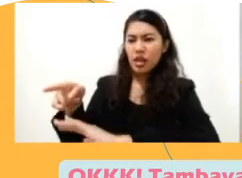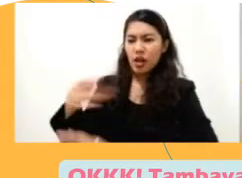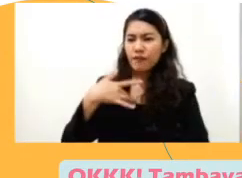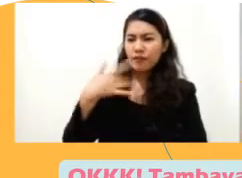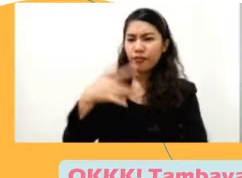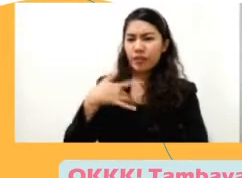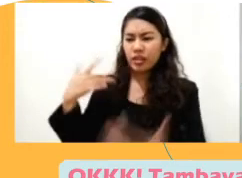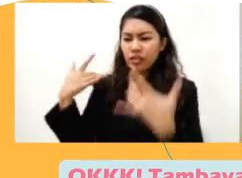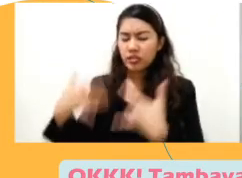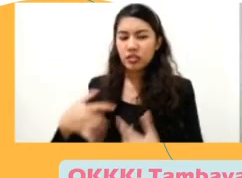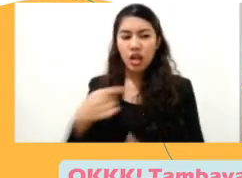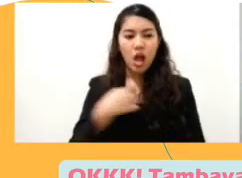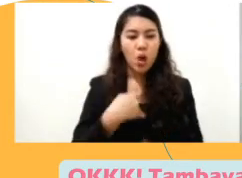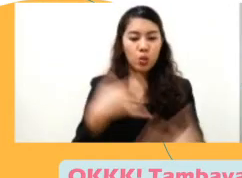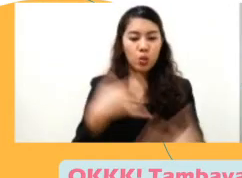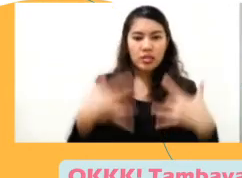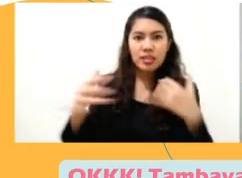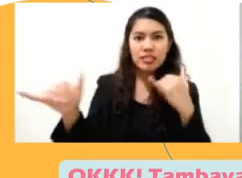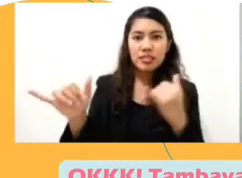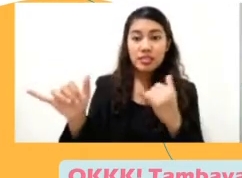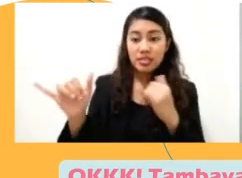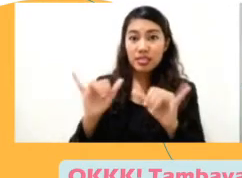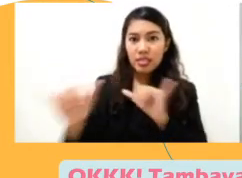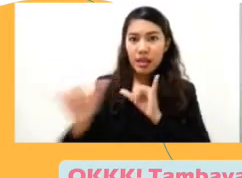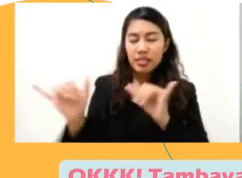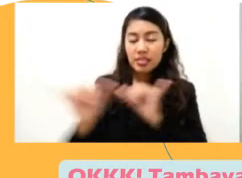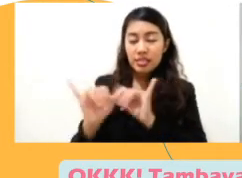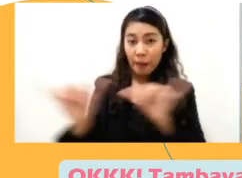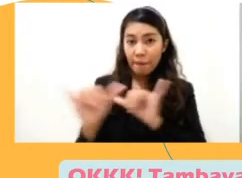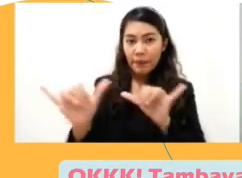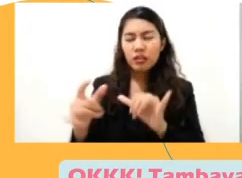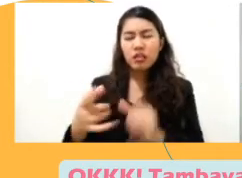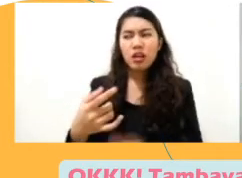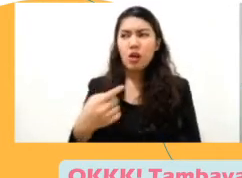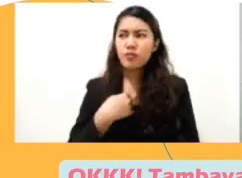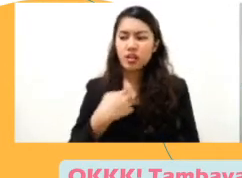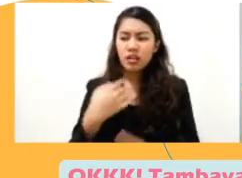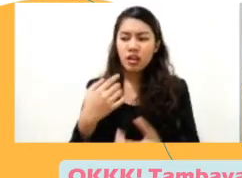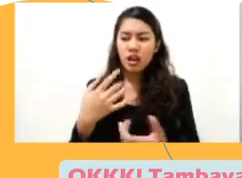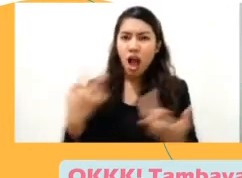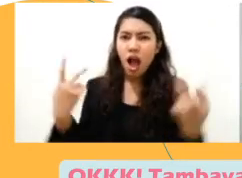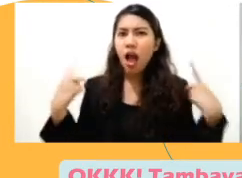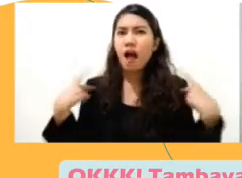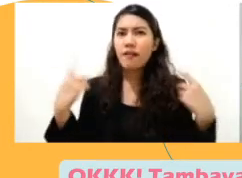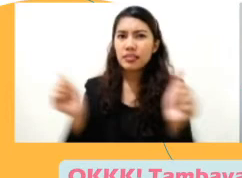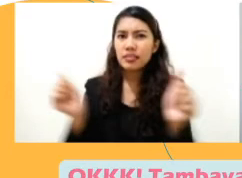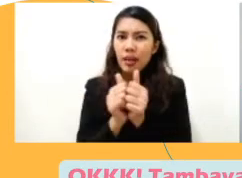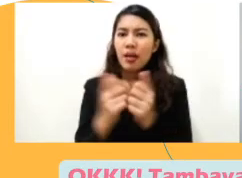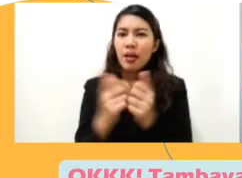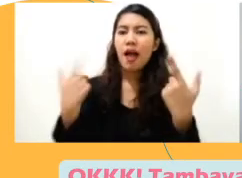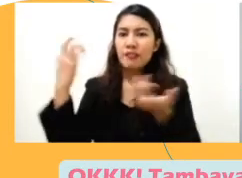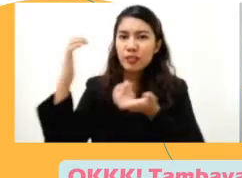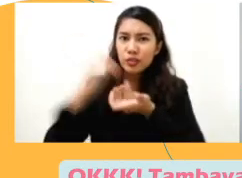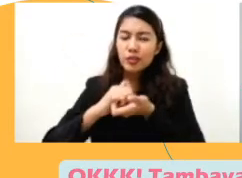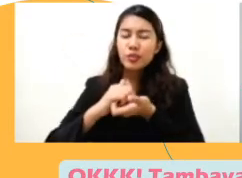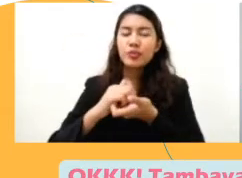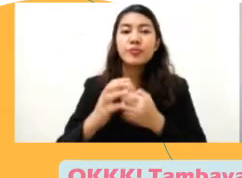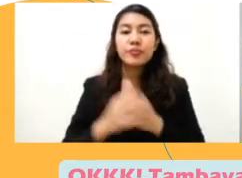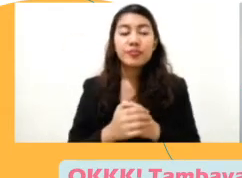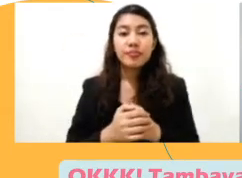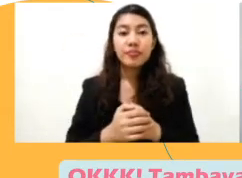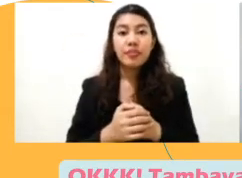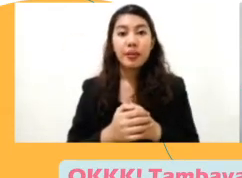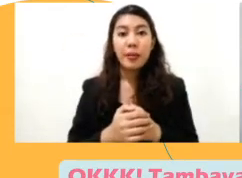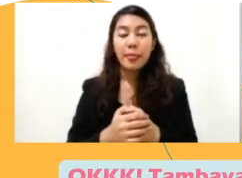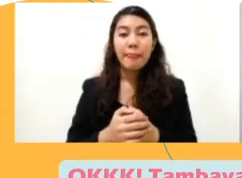mo may kasama ka, no, dahil babalikan natin, Kuya Sig, doon sa ating, sa kanina kong sinabi, yung isang K natin, kababa